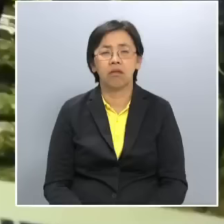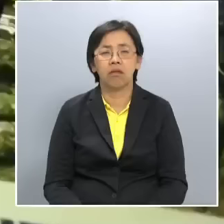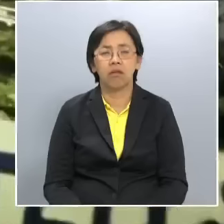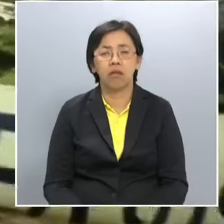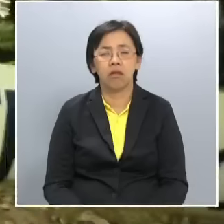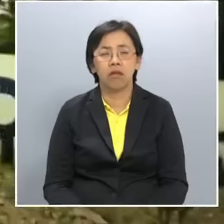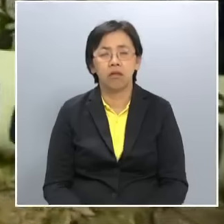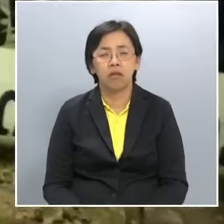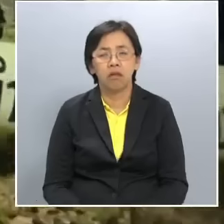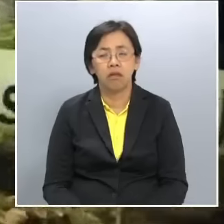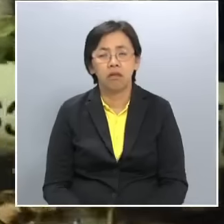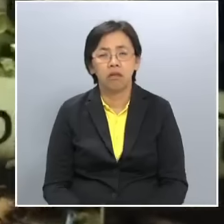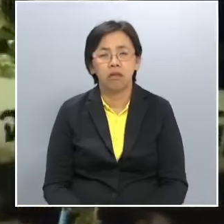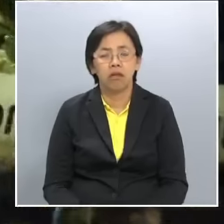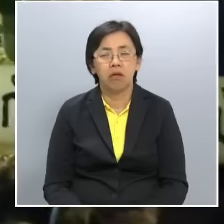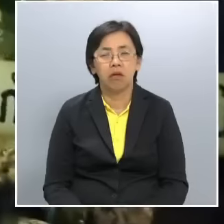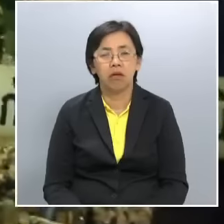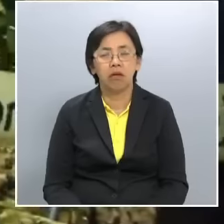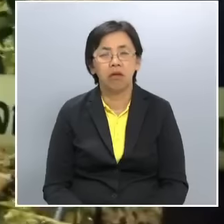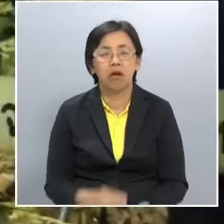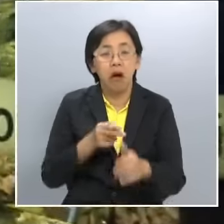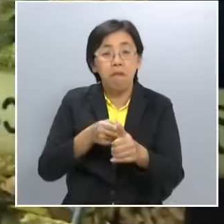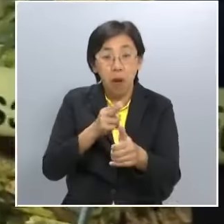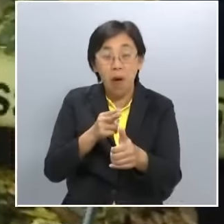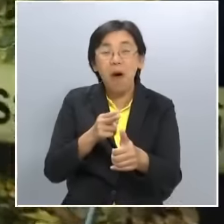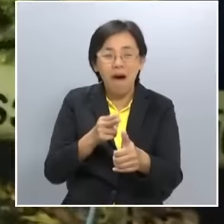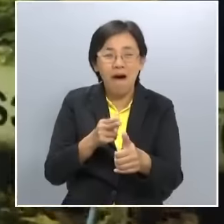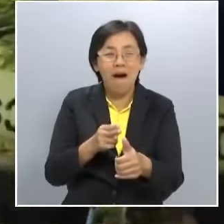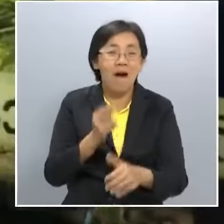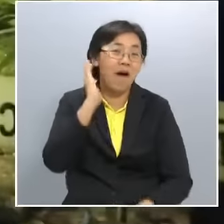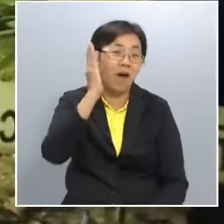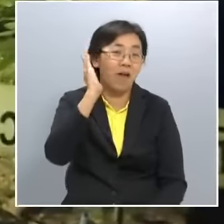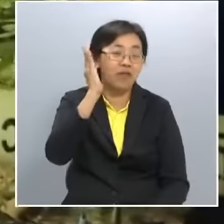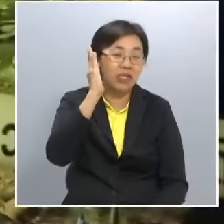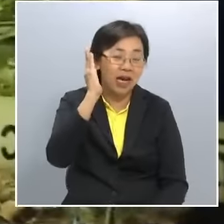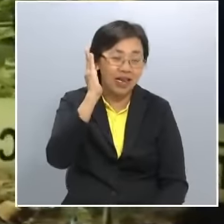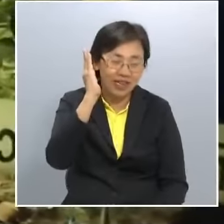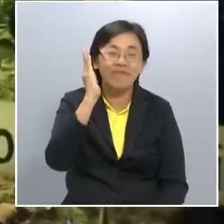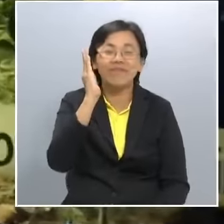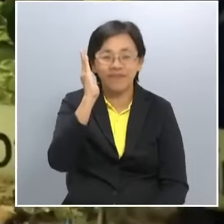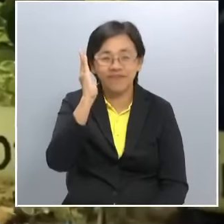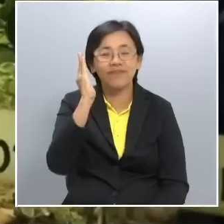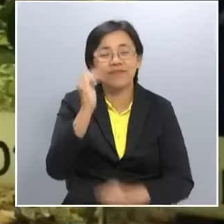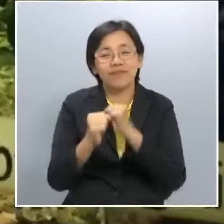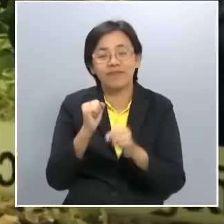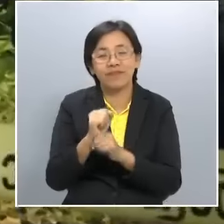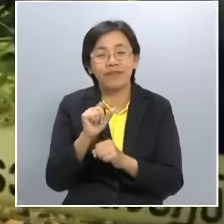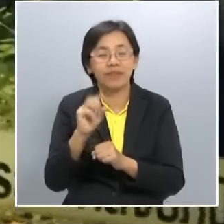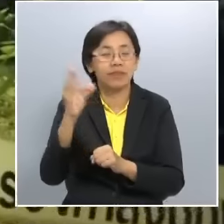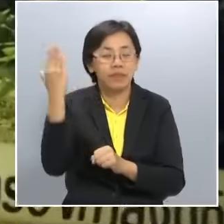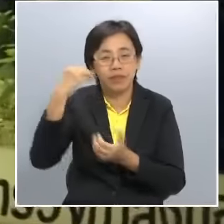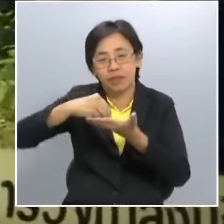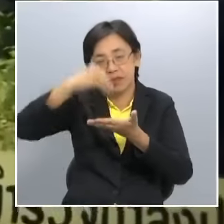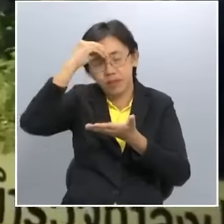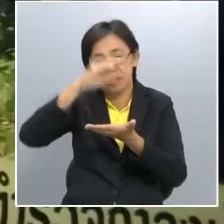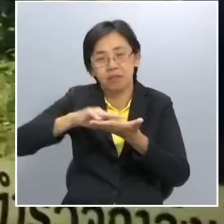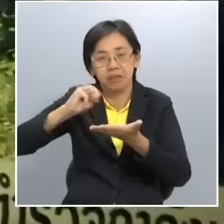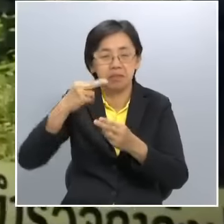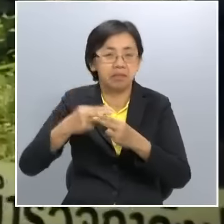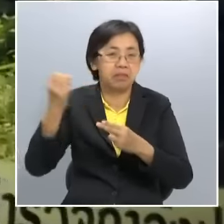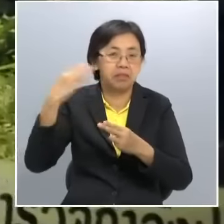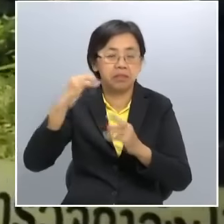ทีนี้ในมุมของผู้ก่อเหตุเองครับก็คือทางฝั่งของนิพิษพลสมบูรณ์สุขยิ่งนะฮะเป็นอดีตนักศึกษาของวิทยาลัยชื่อดังนะครับในเ